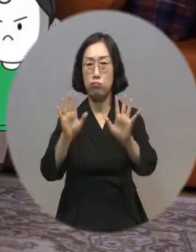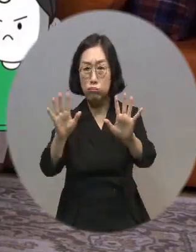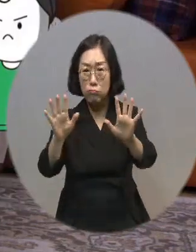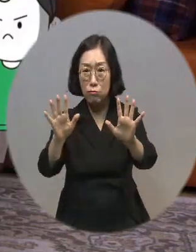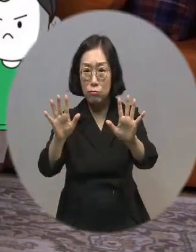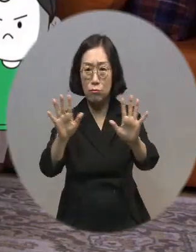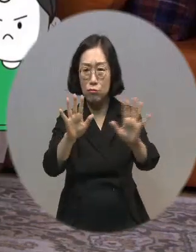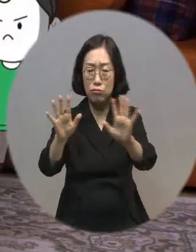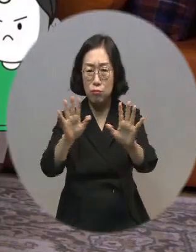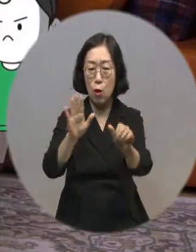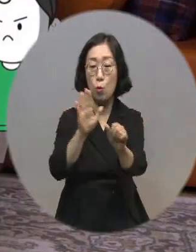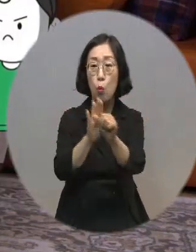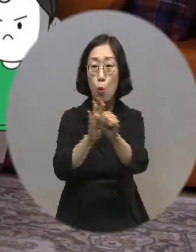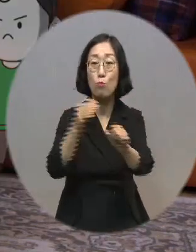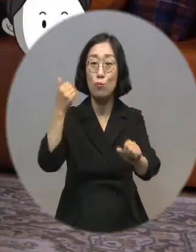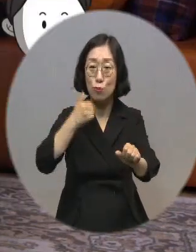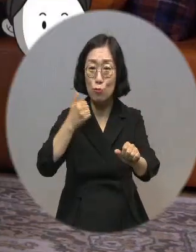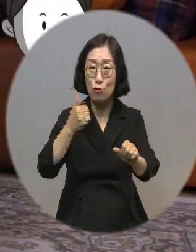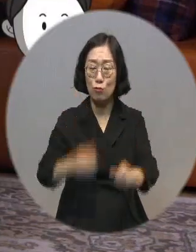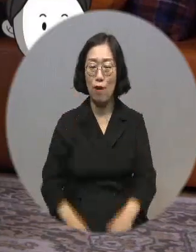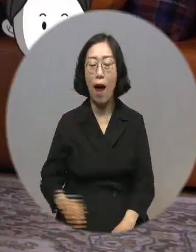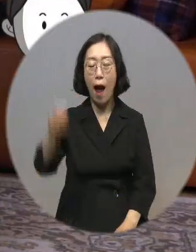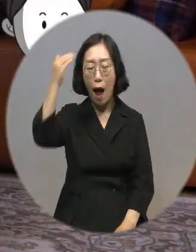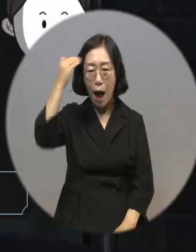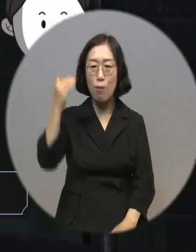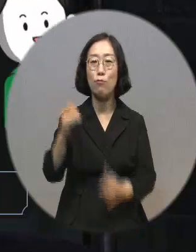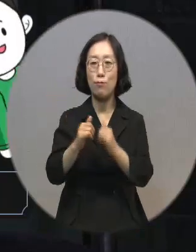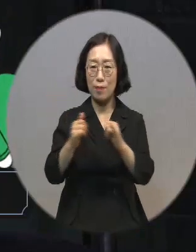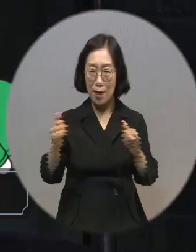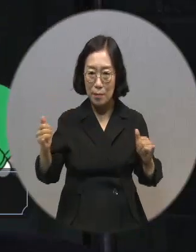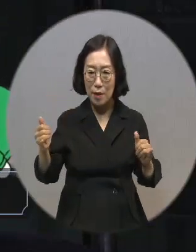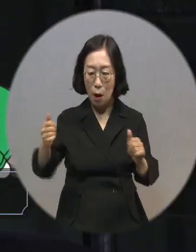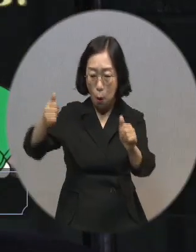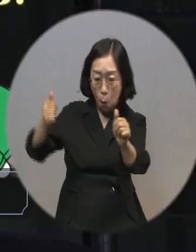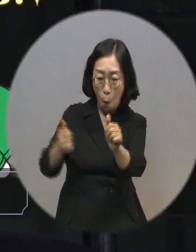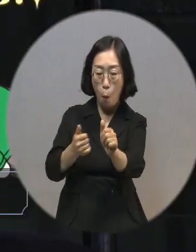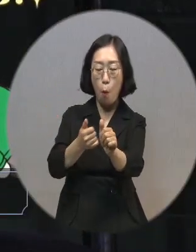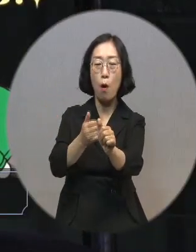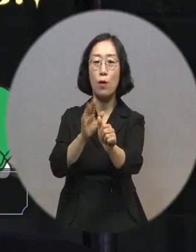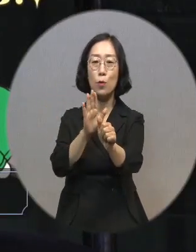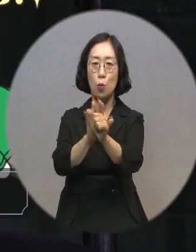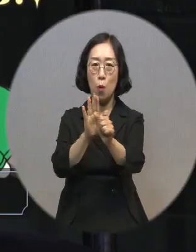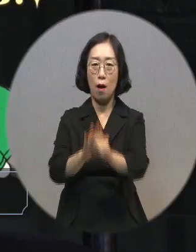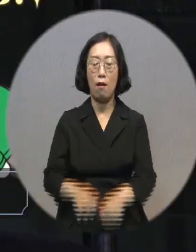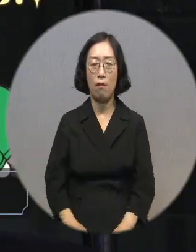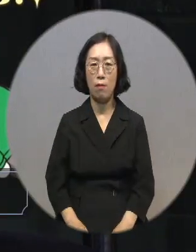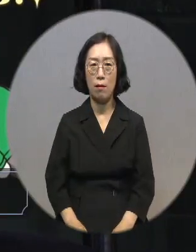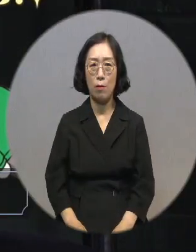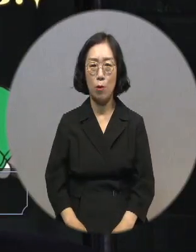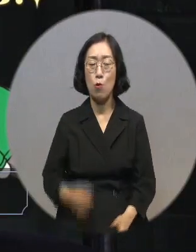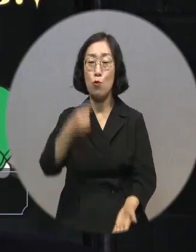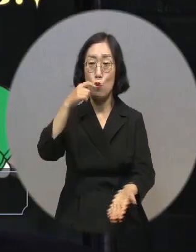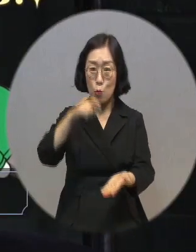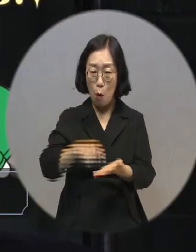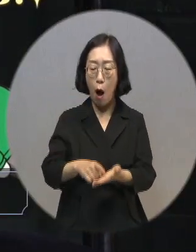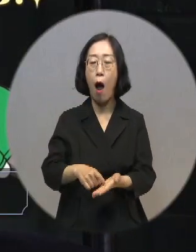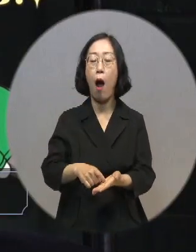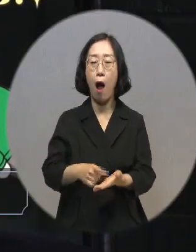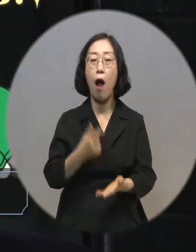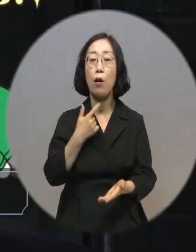아, 그래서 여기 누가 받치냐면은 남한 사람들이 받쳐줘요. 그래서 제가 그걸 봤는데 별거 아닌데 그걸 딱 한번